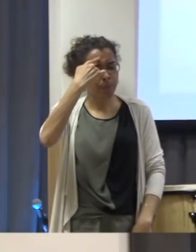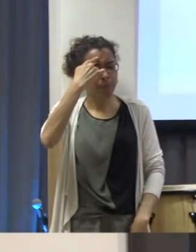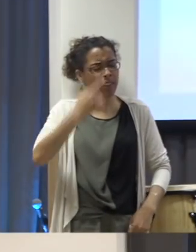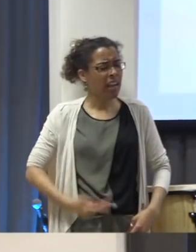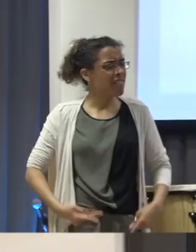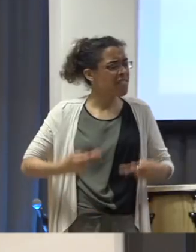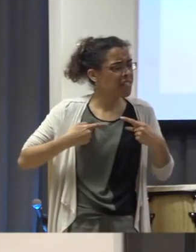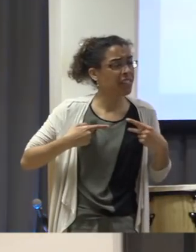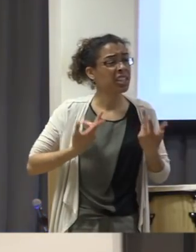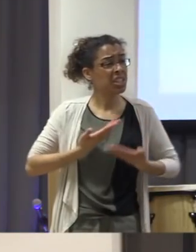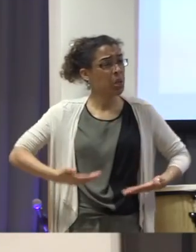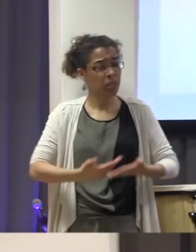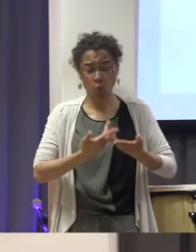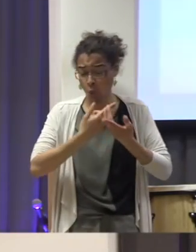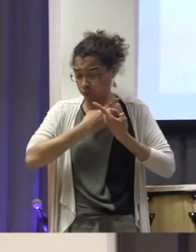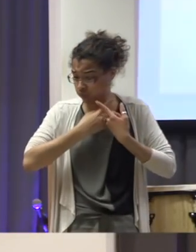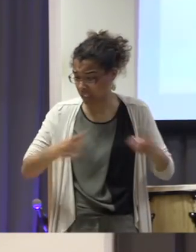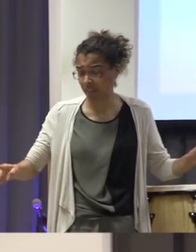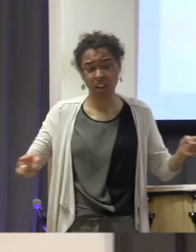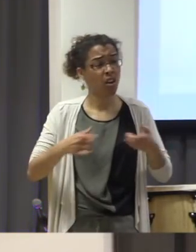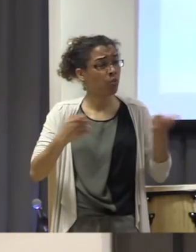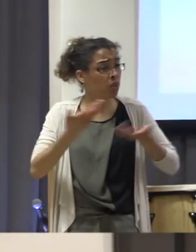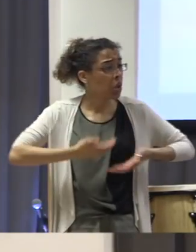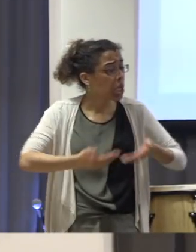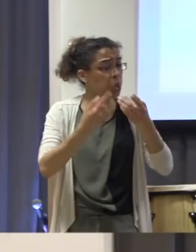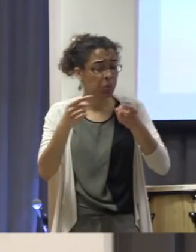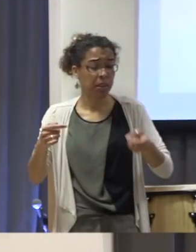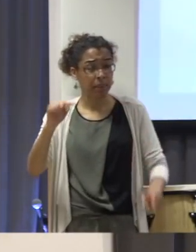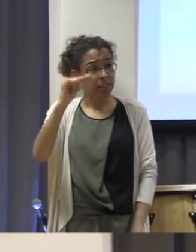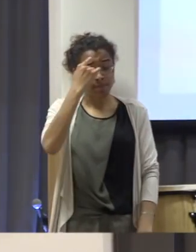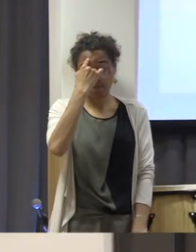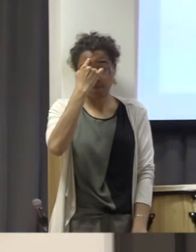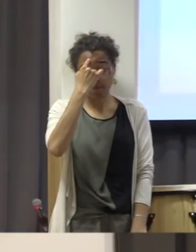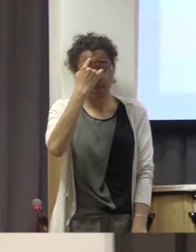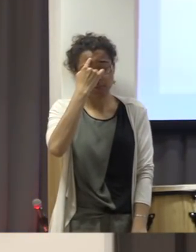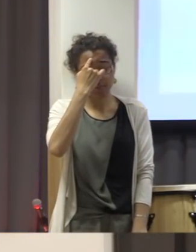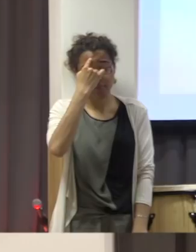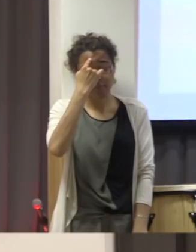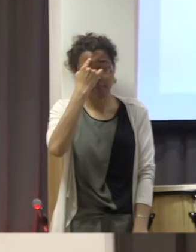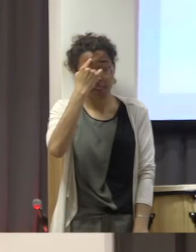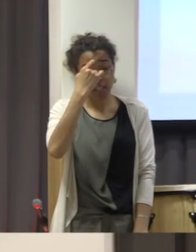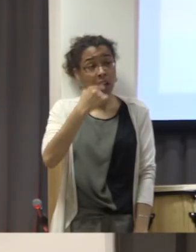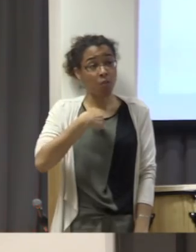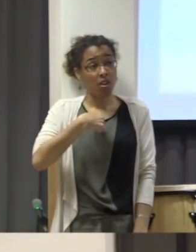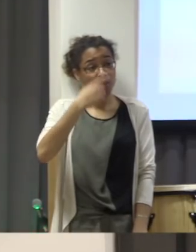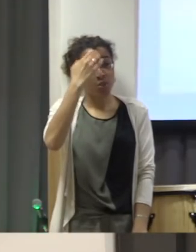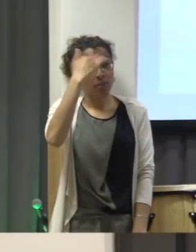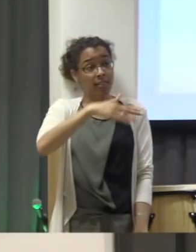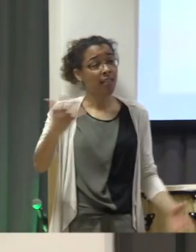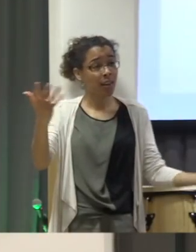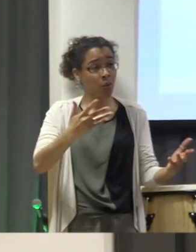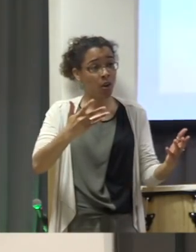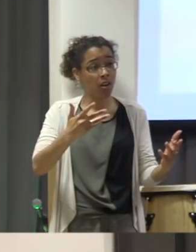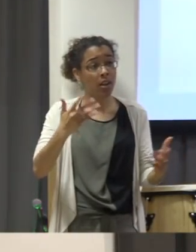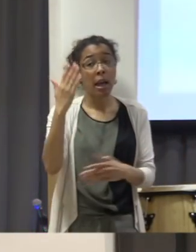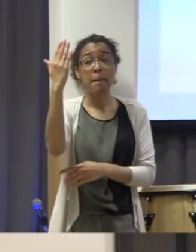dans toutes les situations, quelles que soient les circonstances, tu sais que je suis gravé